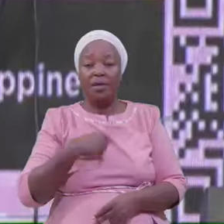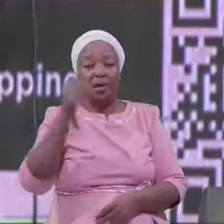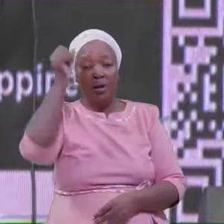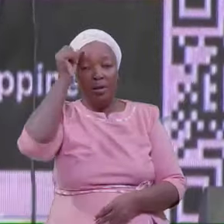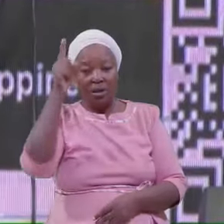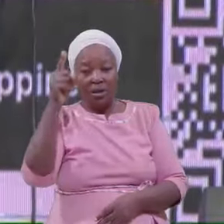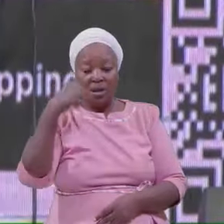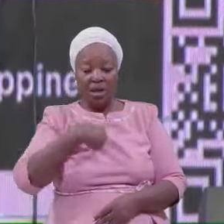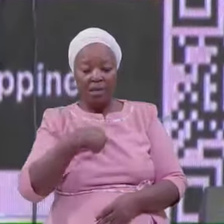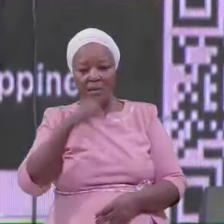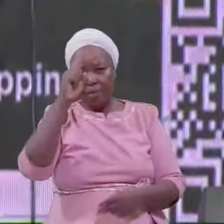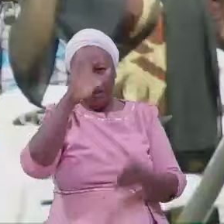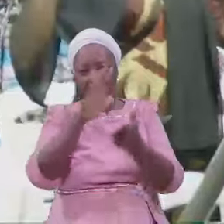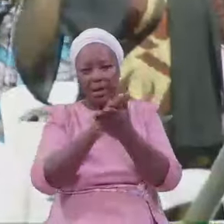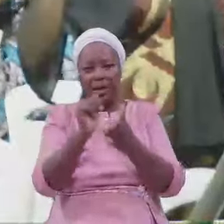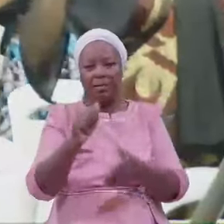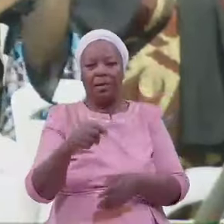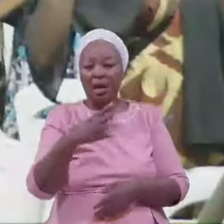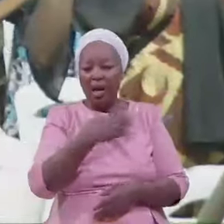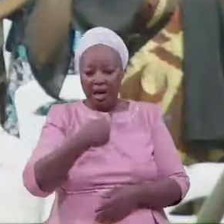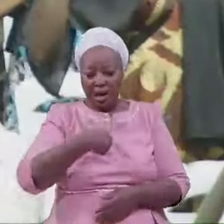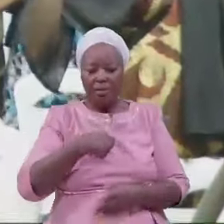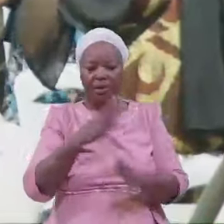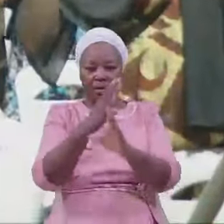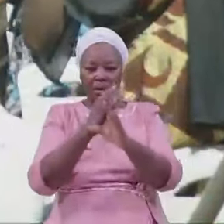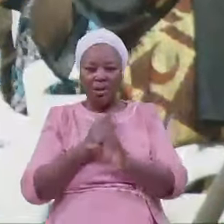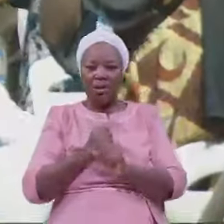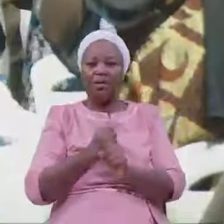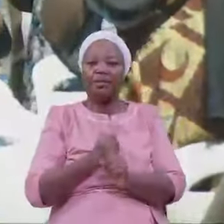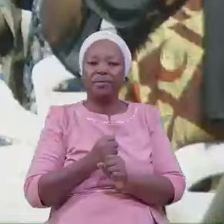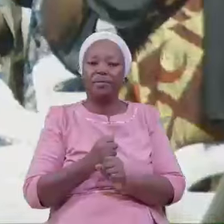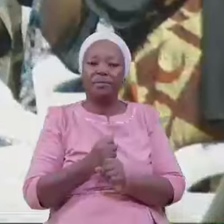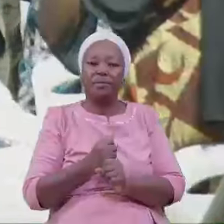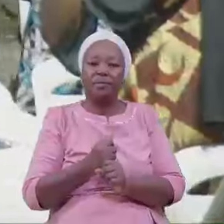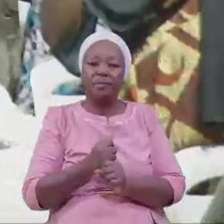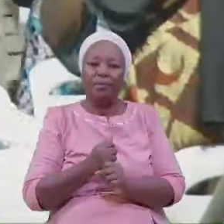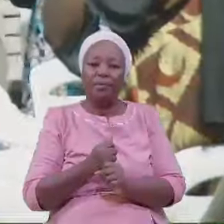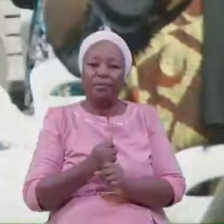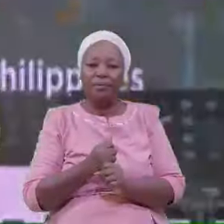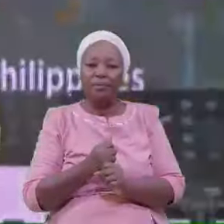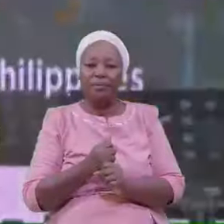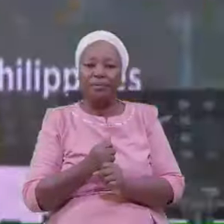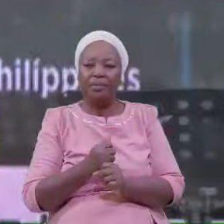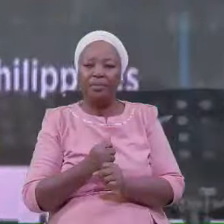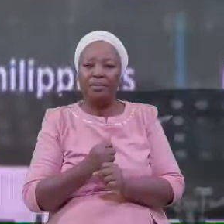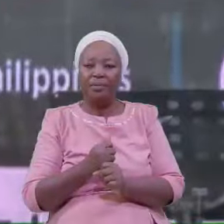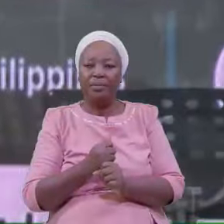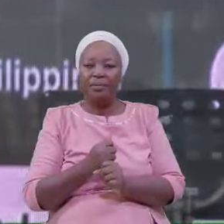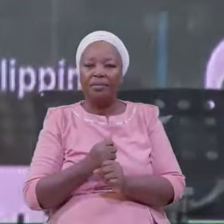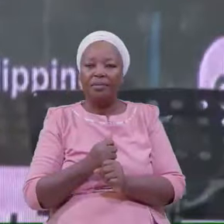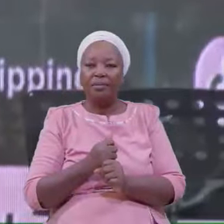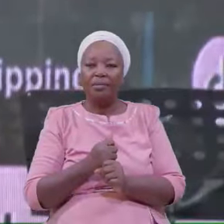believe, I receive. Tumitingala ako sa Panginoon ngayon, tinatanggap ko ang